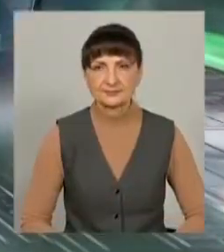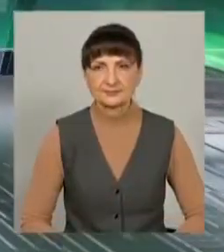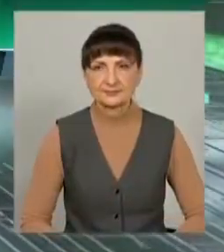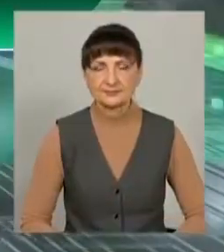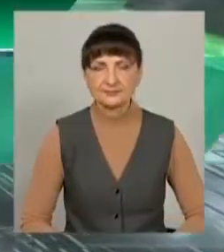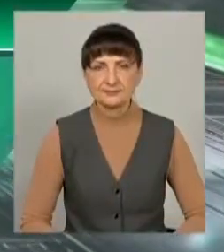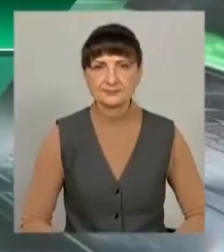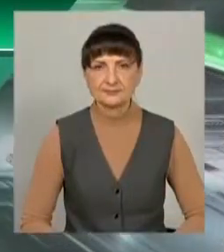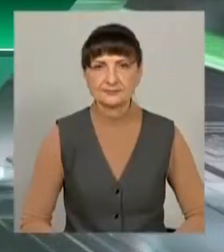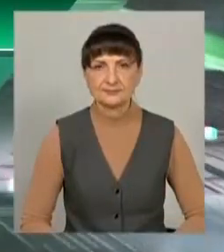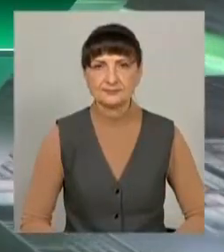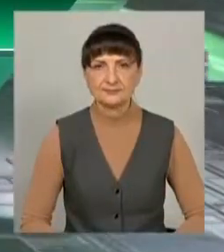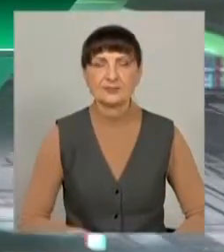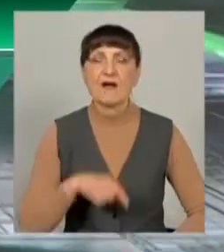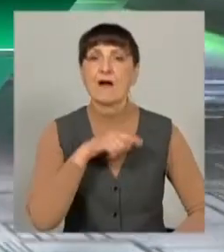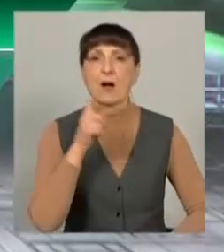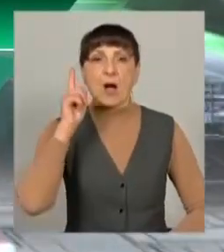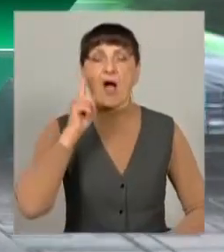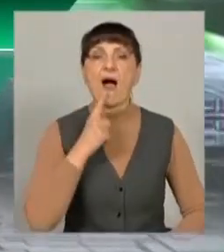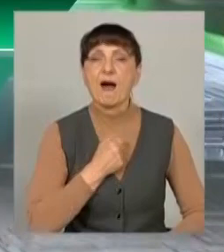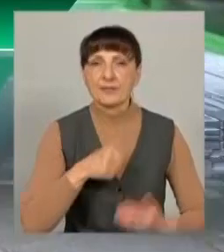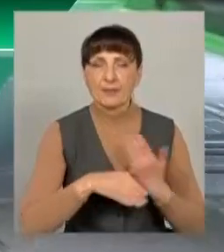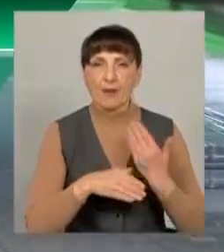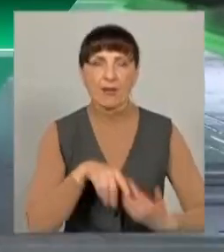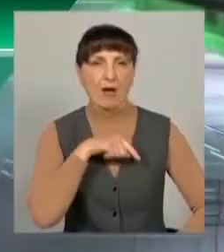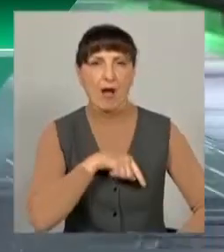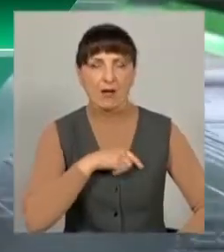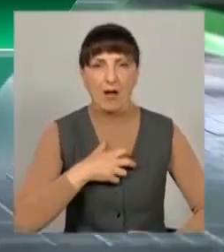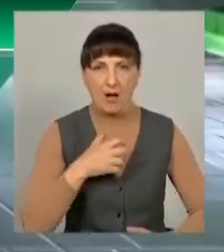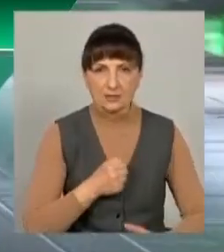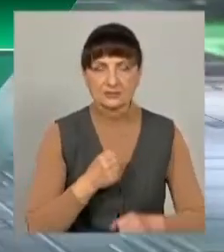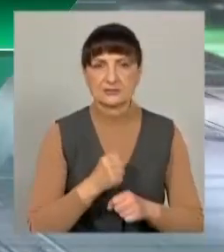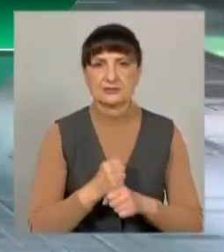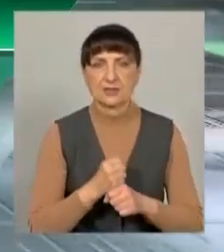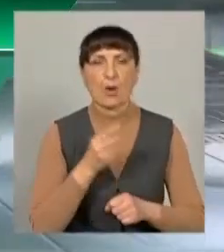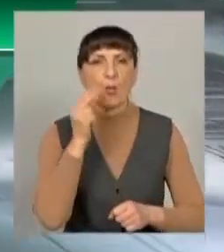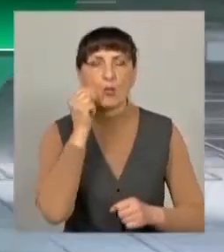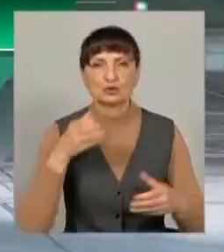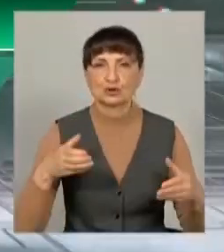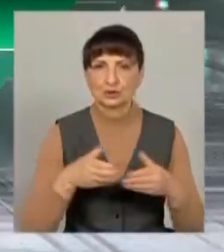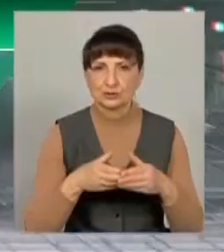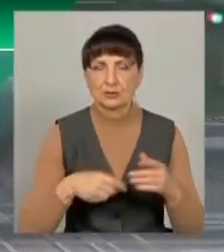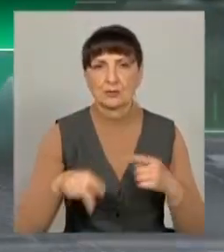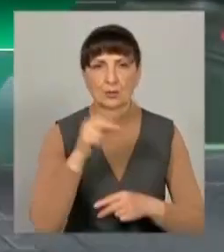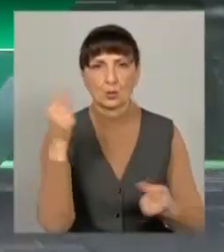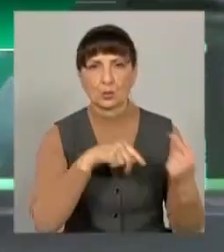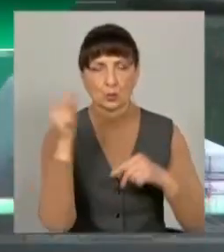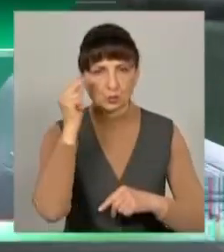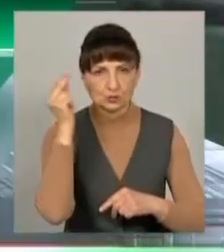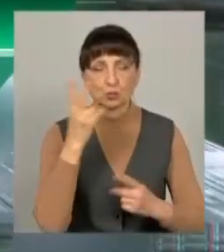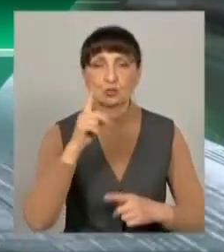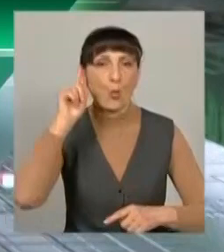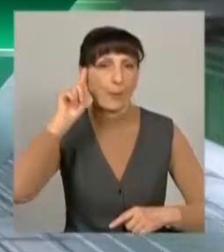Умение, характер выработать. Определенный, да, находиться в жестком мужском коллективе тоже надо уметь,